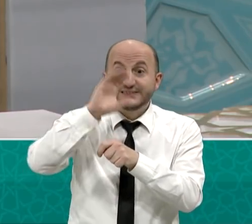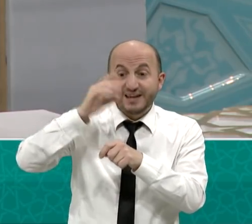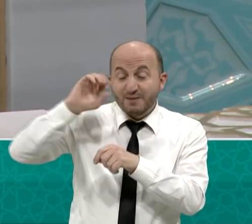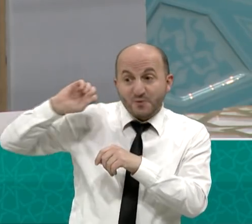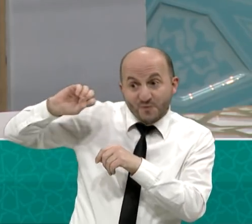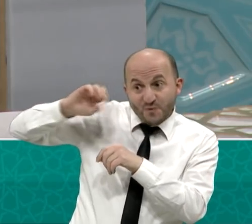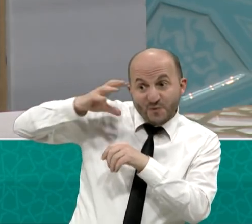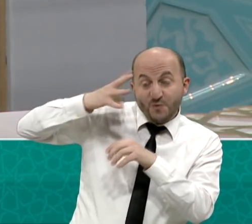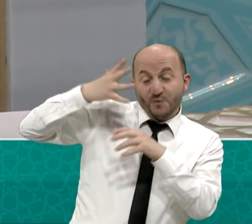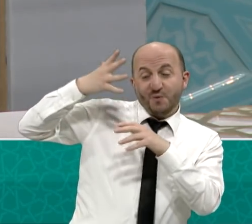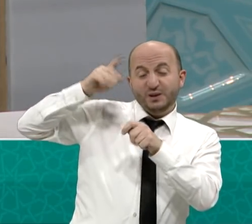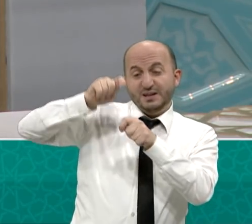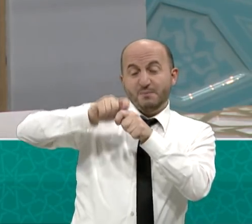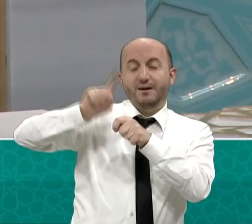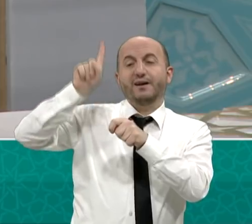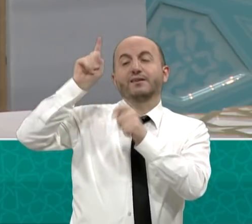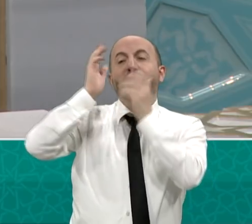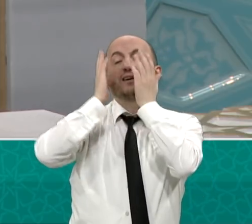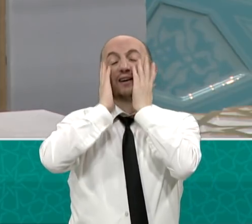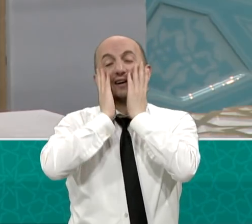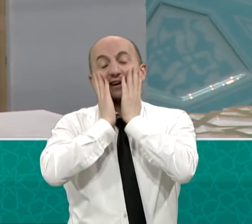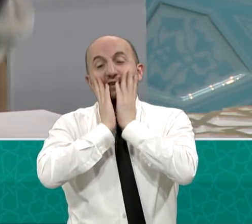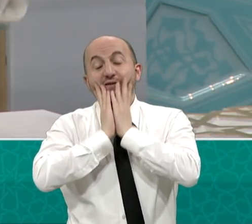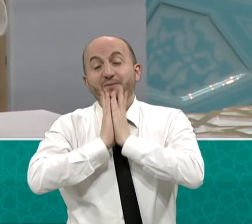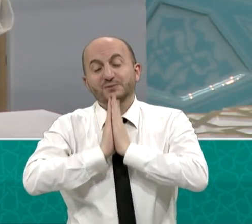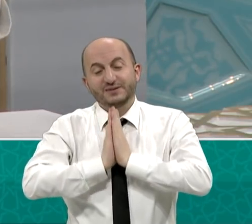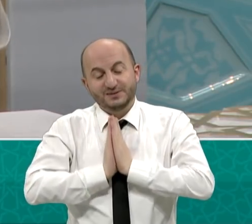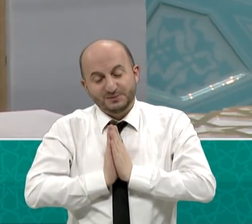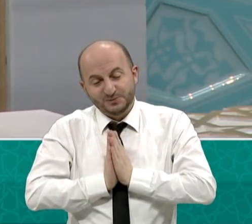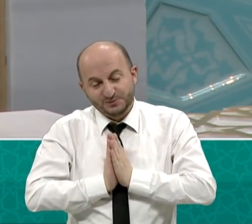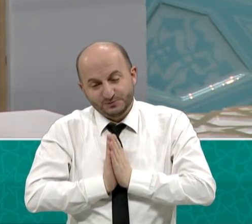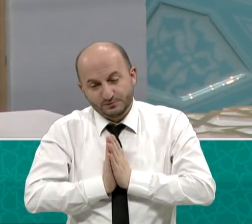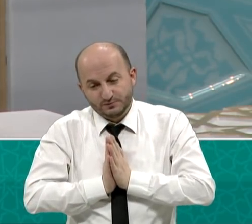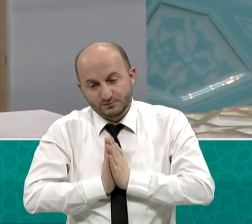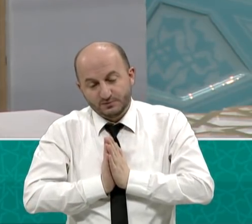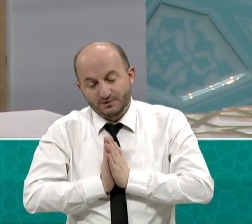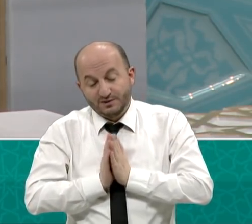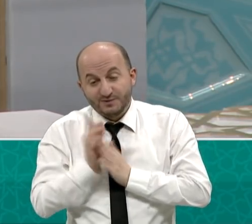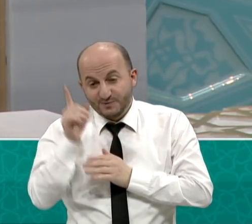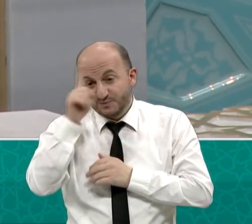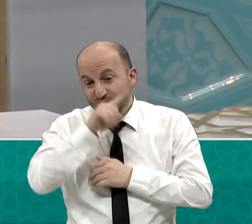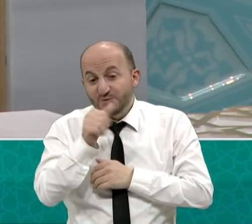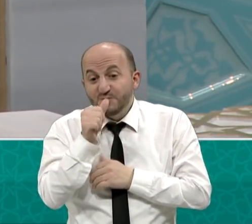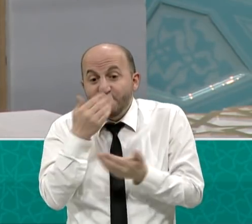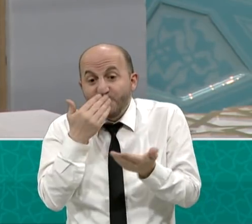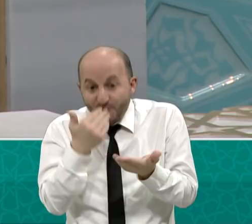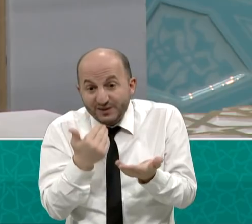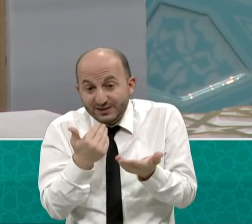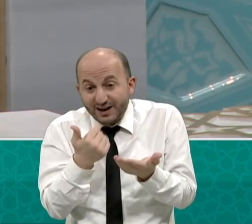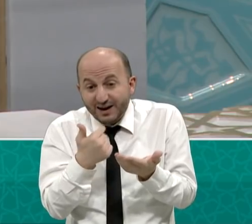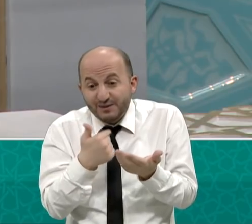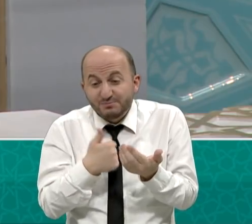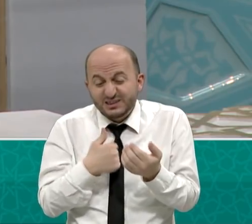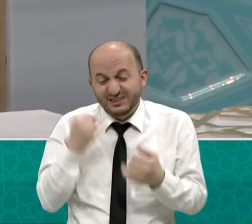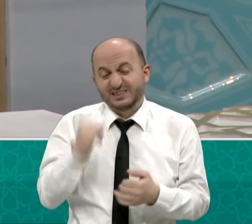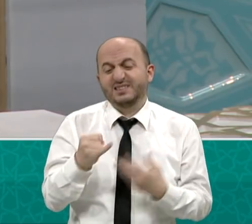nur, bir aydınlık kılan Rabbim, sana hamdü senalar olsun. Çünkü o su olmasa biz inan ki